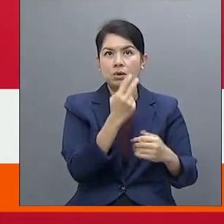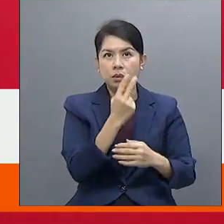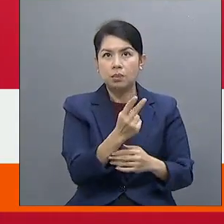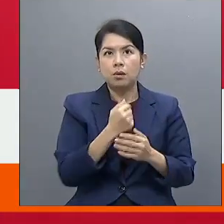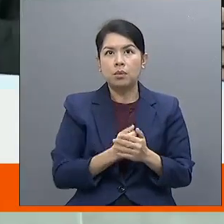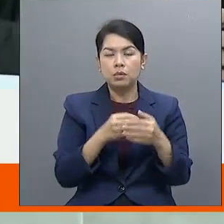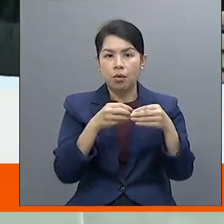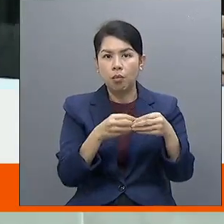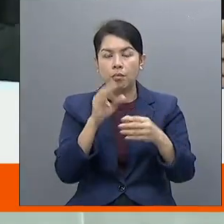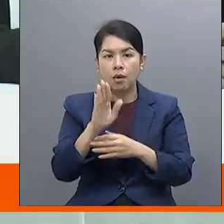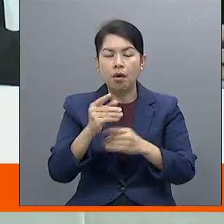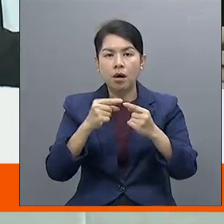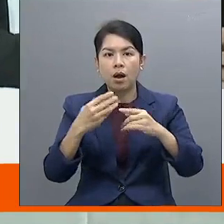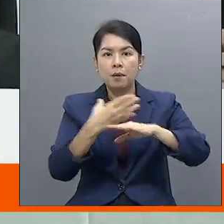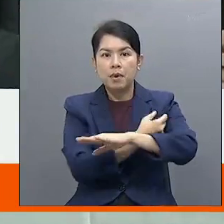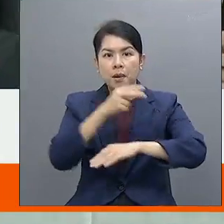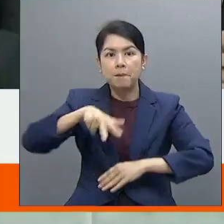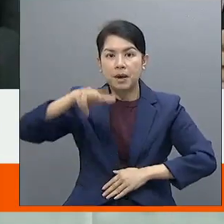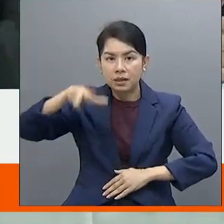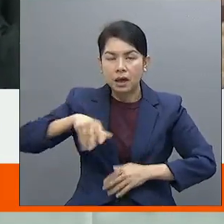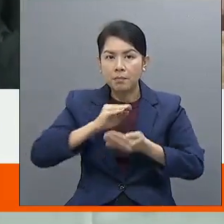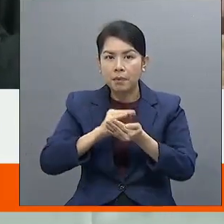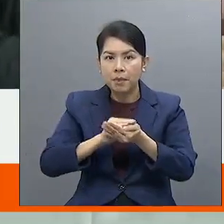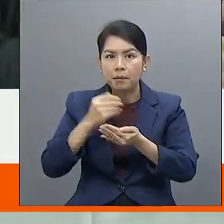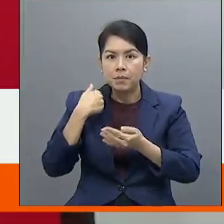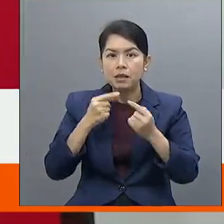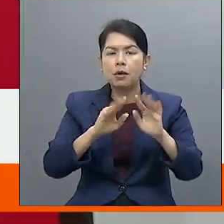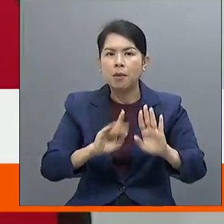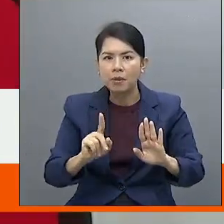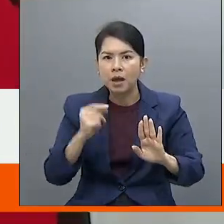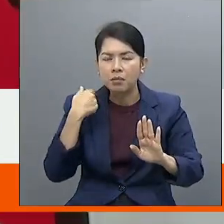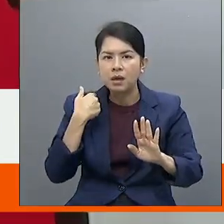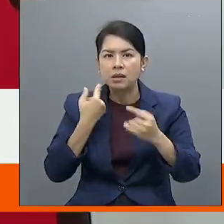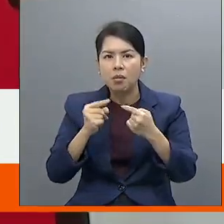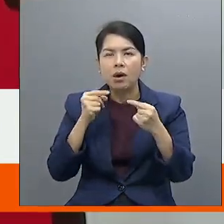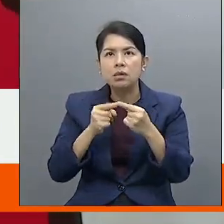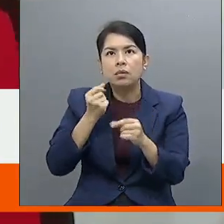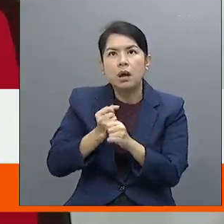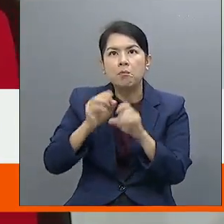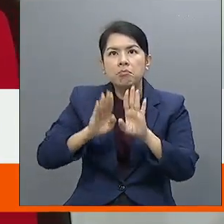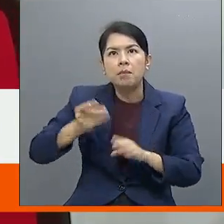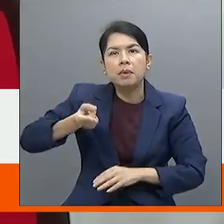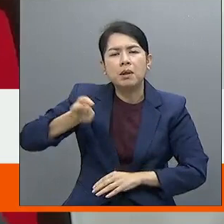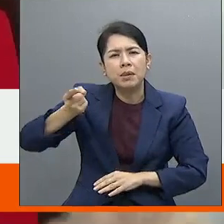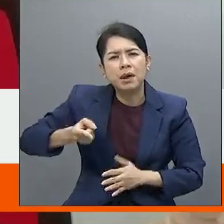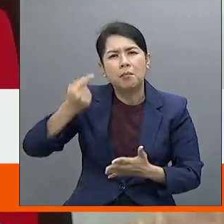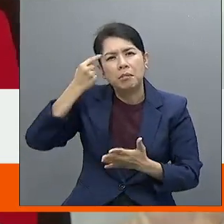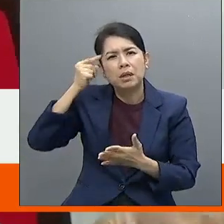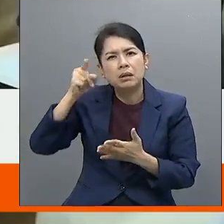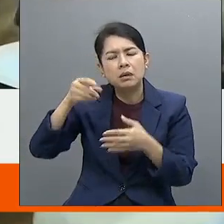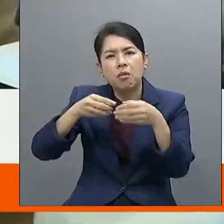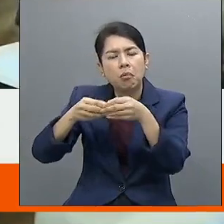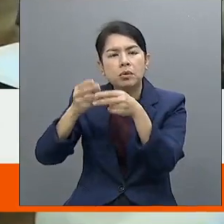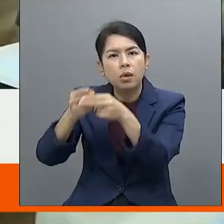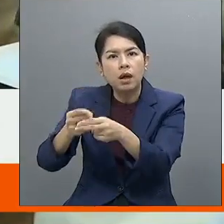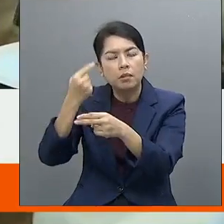ได้คะแนนยังไงคะแนนเสียงเป็นยังไงแล้วคุณก็ยังทำอย่างเดิมๆอีกคิดถึงประโยชน์ของพรรคคิดถึงประโยชน์ของพรรคพวกการไม่คิดถึงประโยชน์ประเทศช